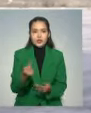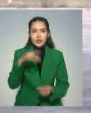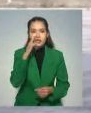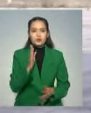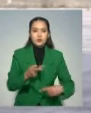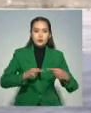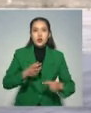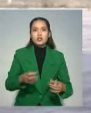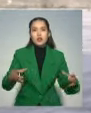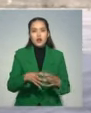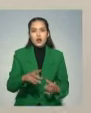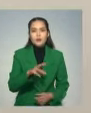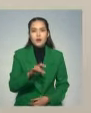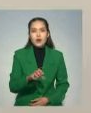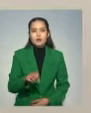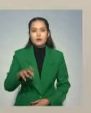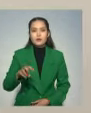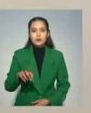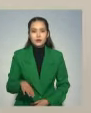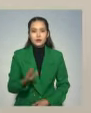и партии, и одномандатники.